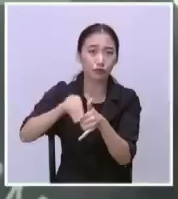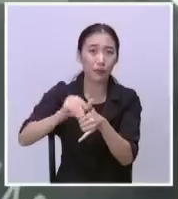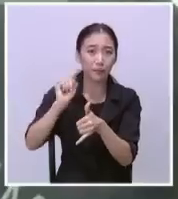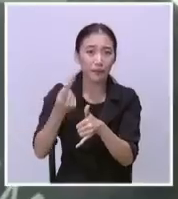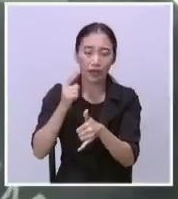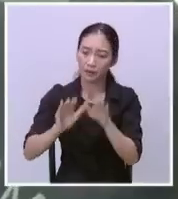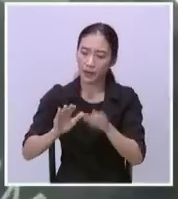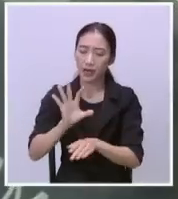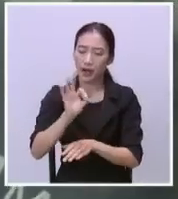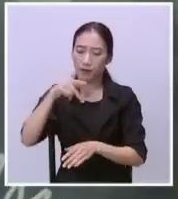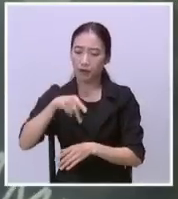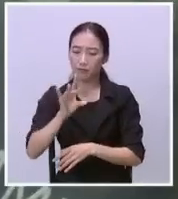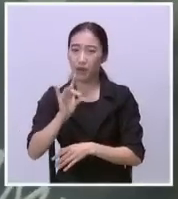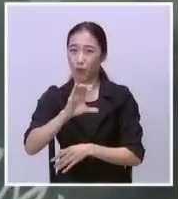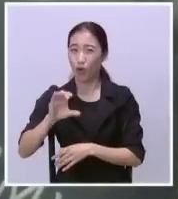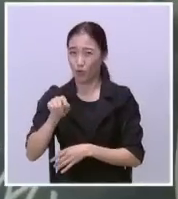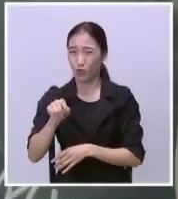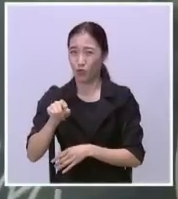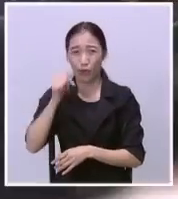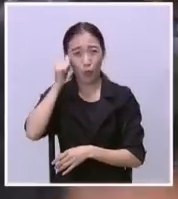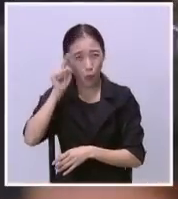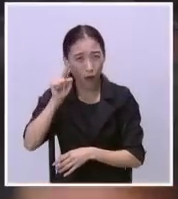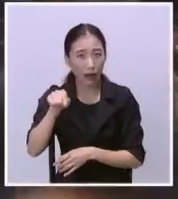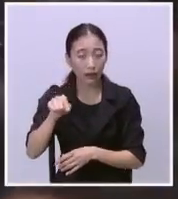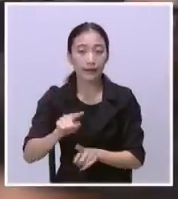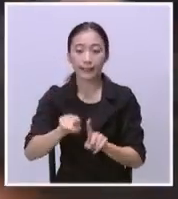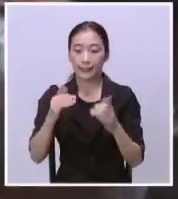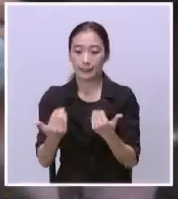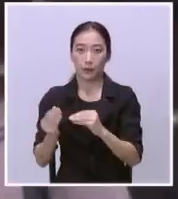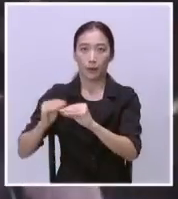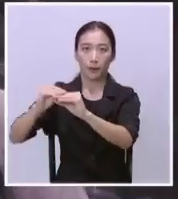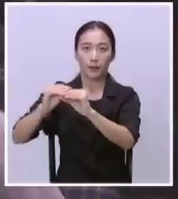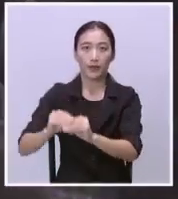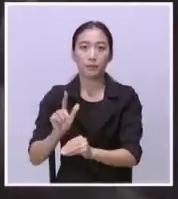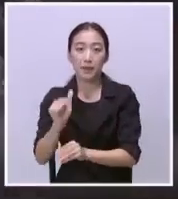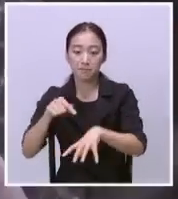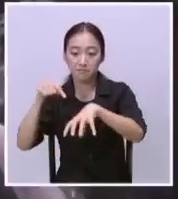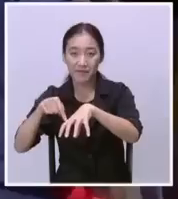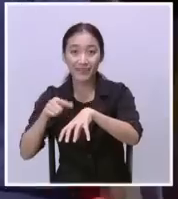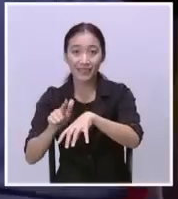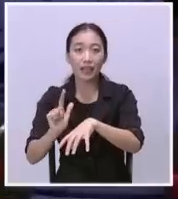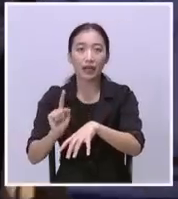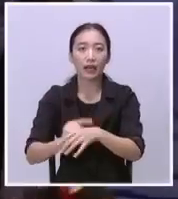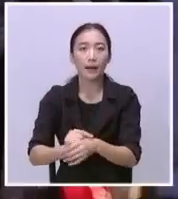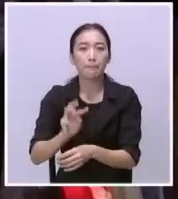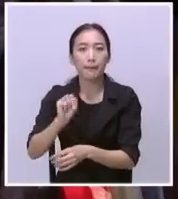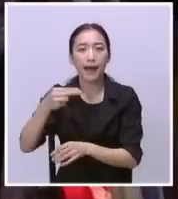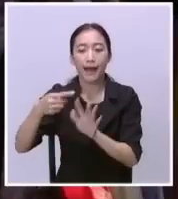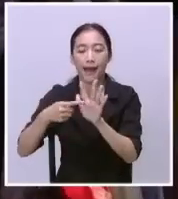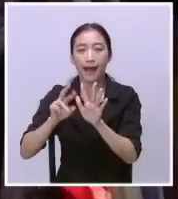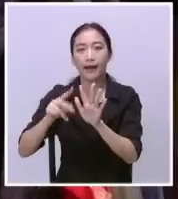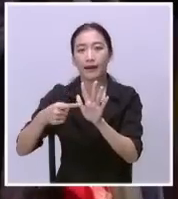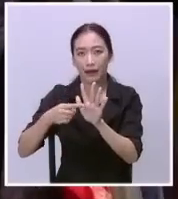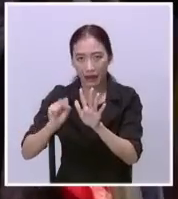อยู่ที่ประมาณ 9,800 คนเองนะคะศูนย์กลางระบาดในรอบนี้อยู่ที่รัฐมหาราชระค่ะซึ่งมีเมืองเอกก็คือน